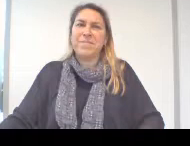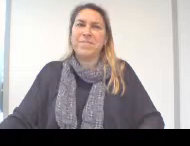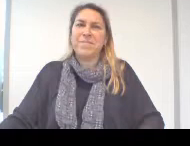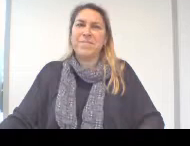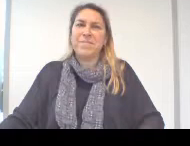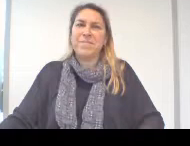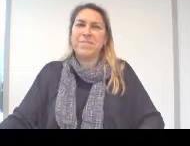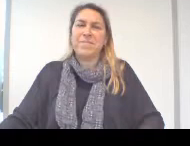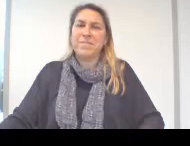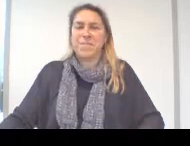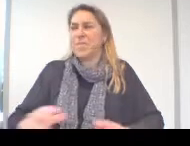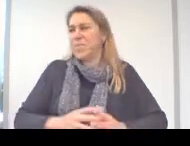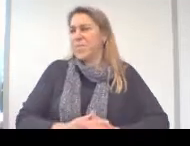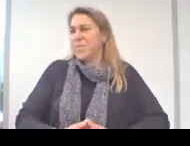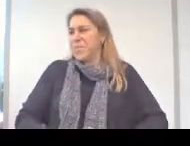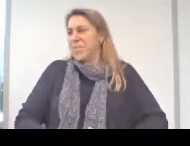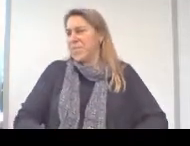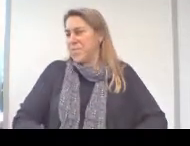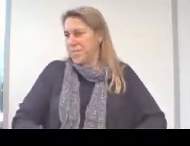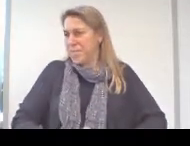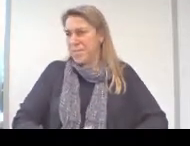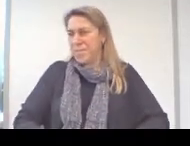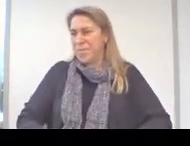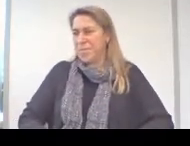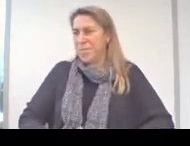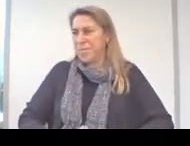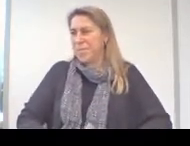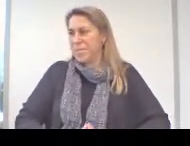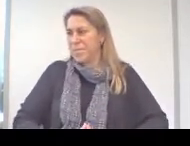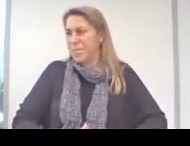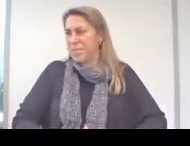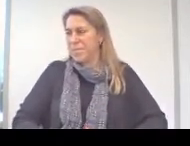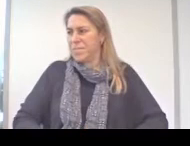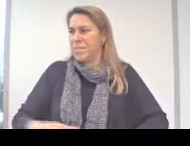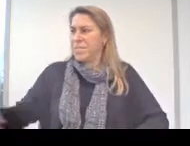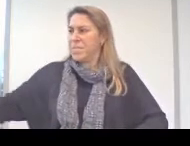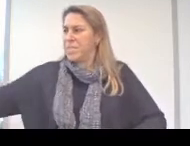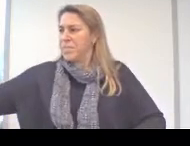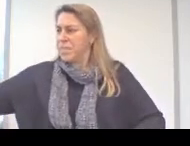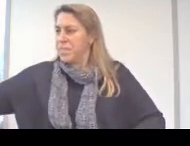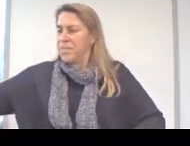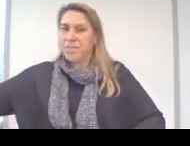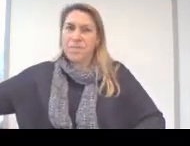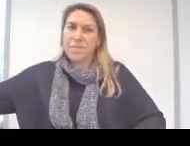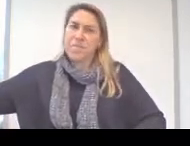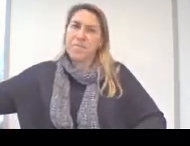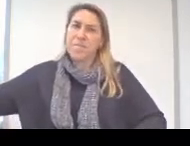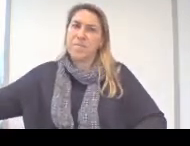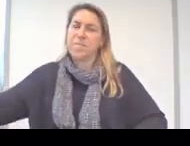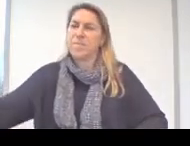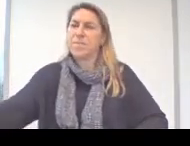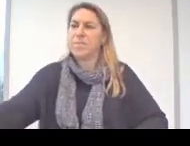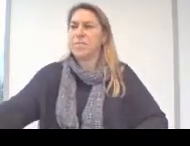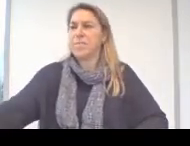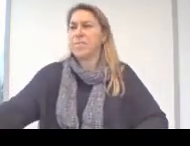et des situations, mais on peut avoir des extérieurs importants. Alors, c'est pour ça qu'on parle de paysagiste ou de responsable d'espace